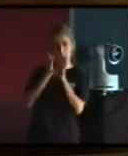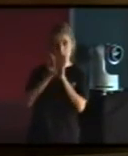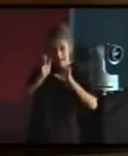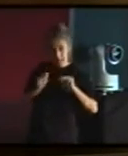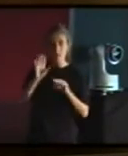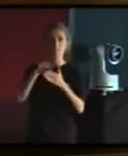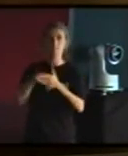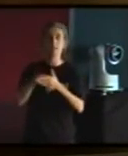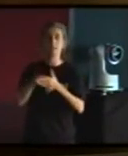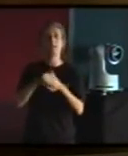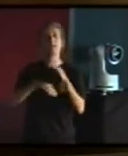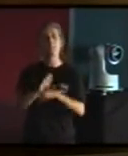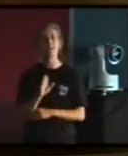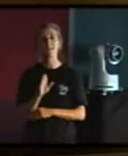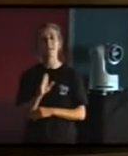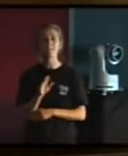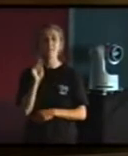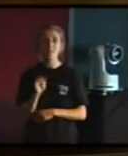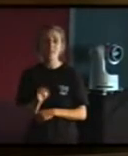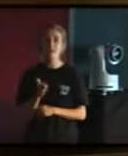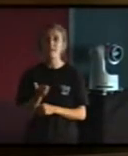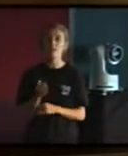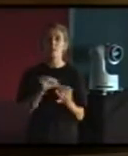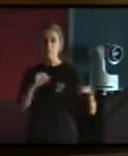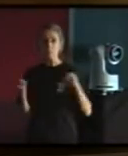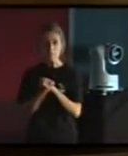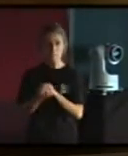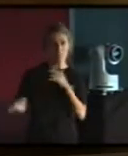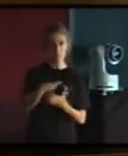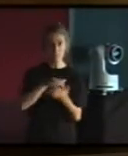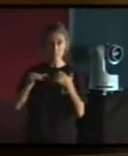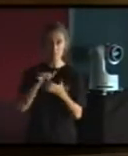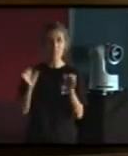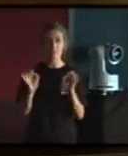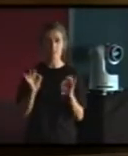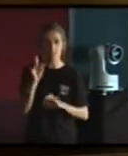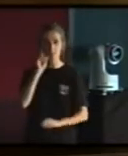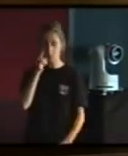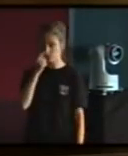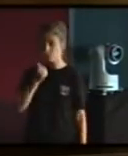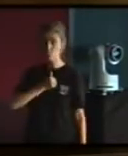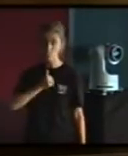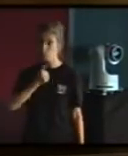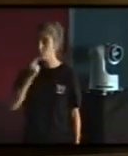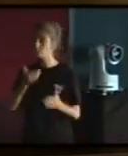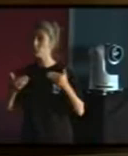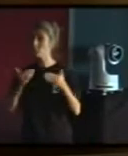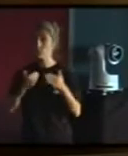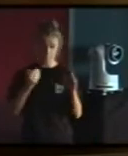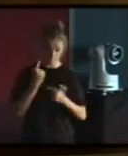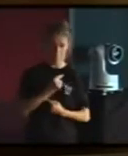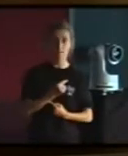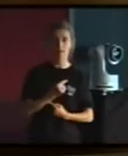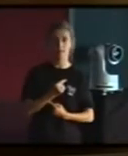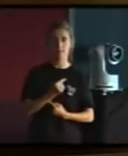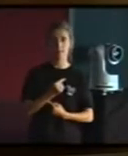question. Parce qu'il n'y a jamais de révolution. Parce qu'on a toujours l'impression individuellement qu'on peut partir. Et donc, c'est ce